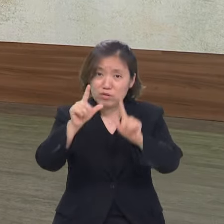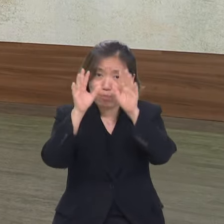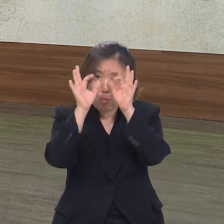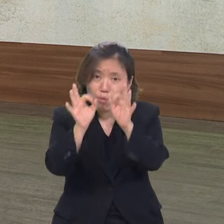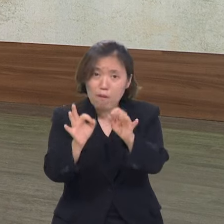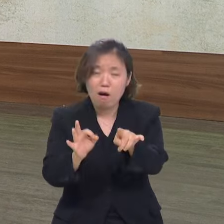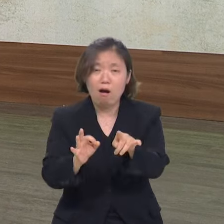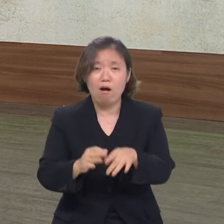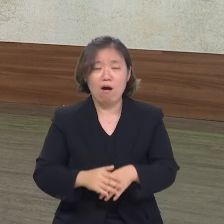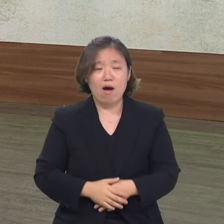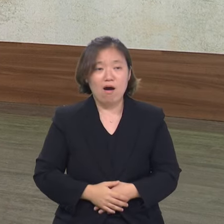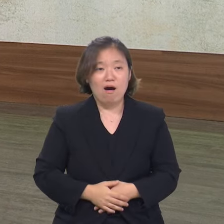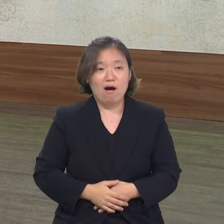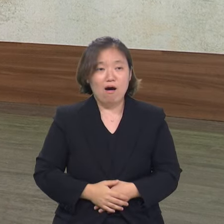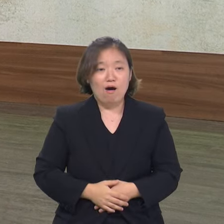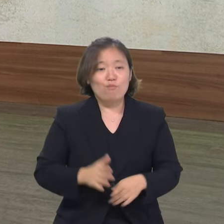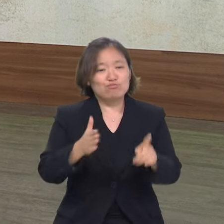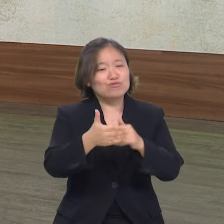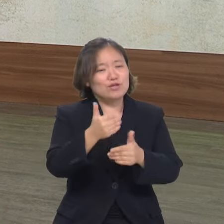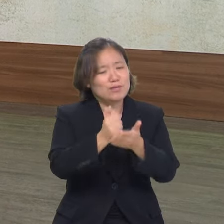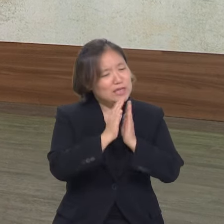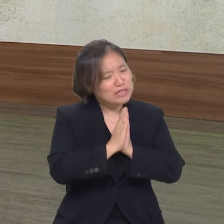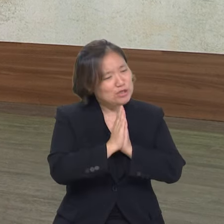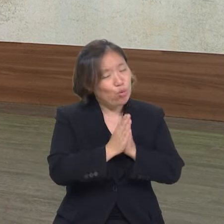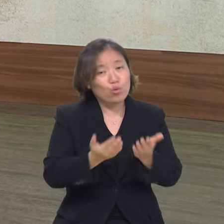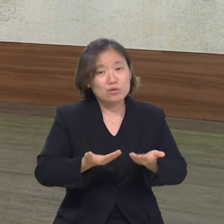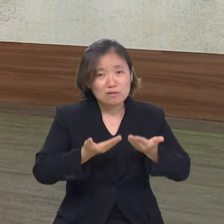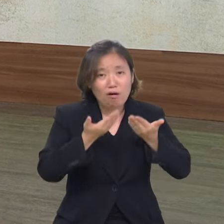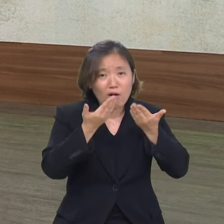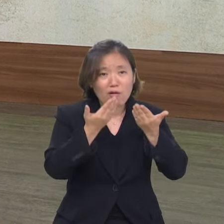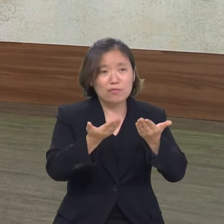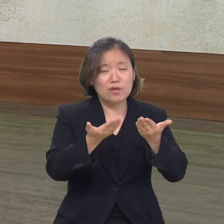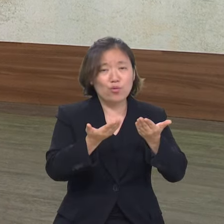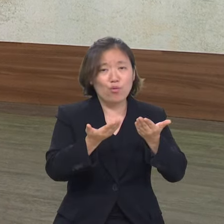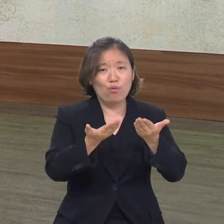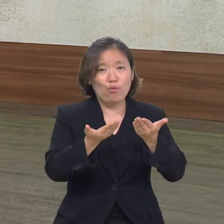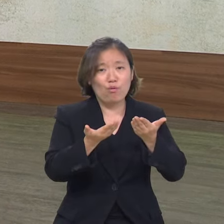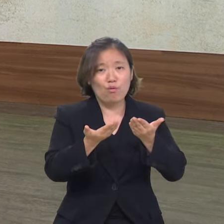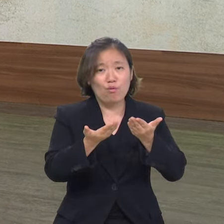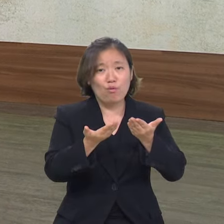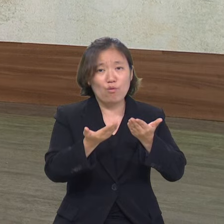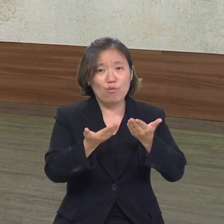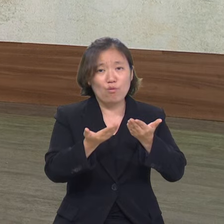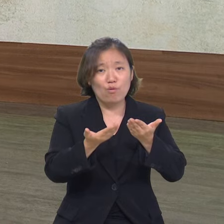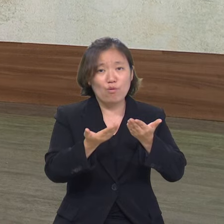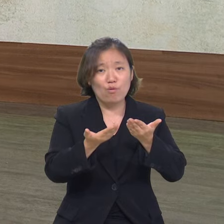부처님께 기도했다 하더라도 저마다 살아가는 그 모습이 저마다